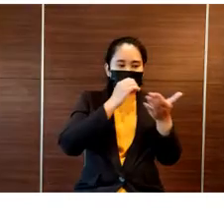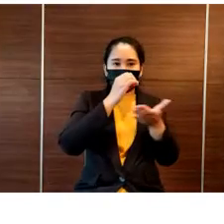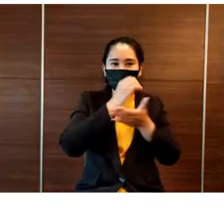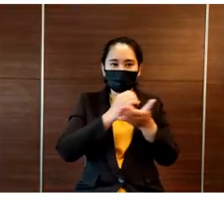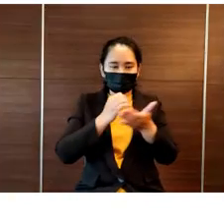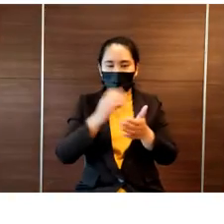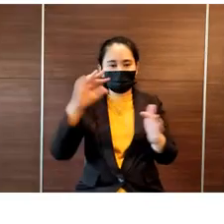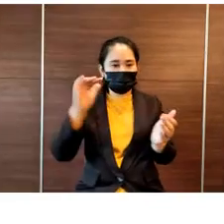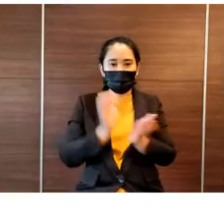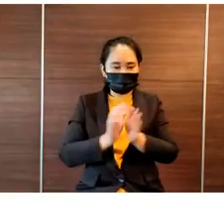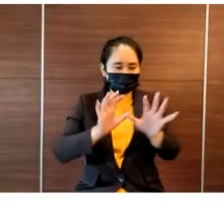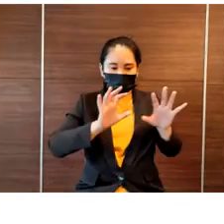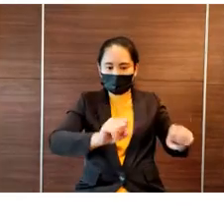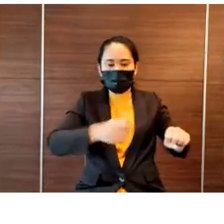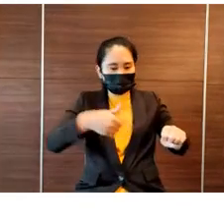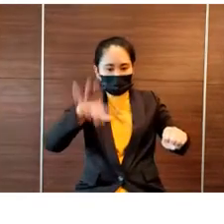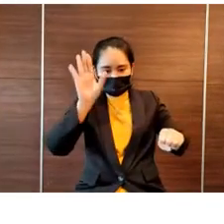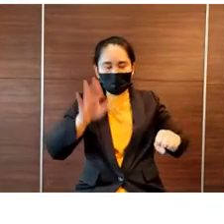จบ